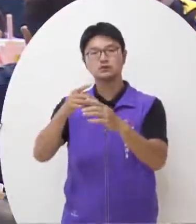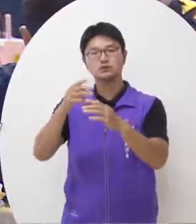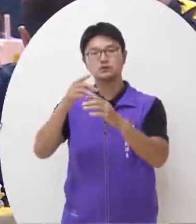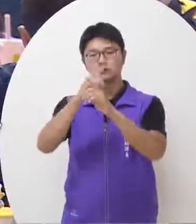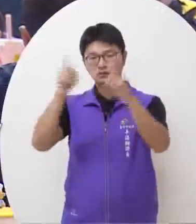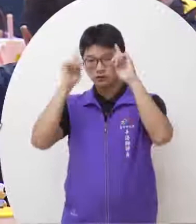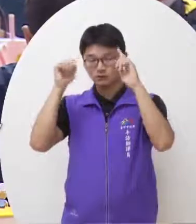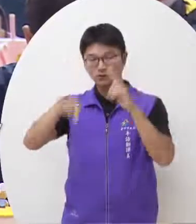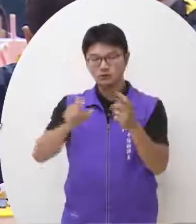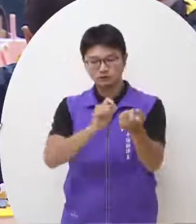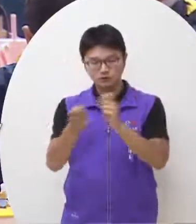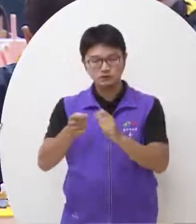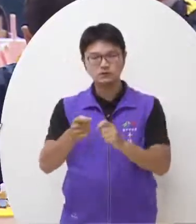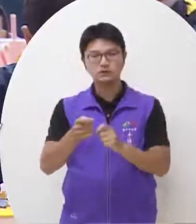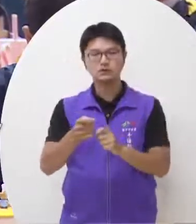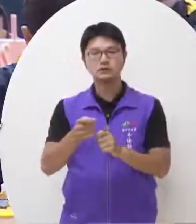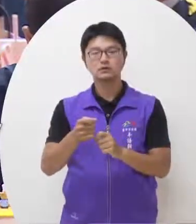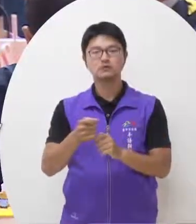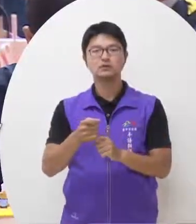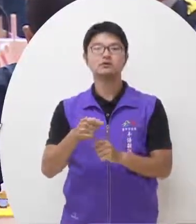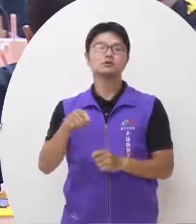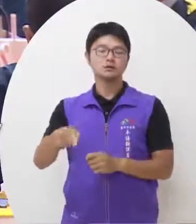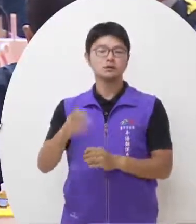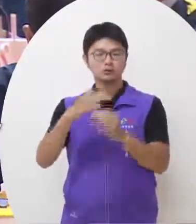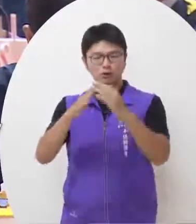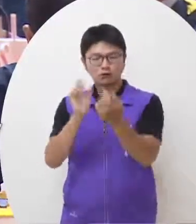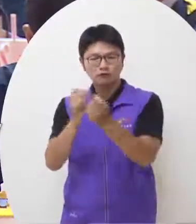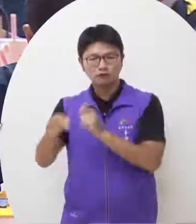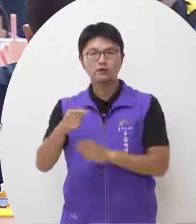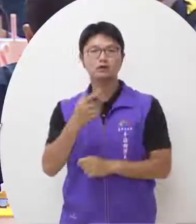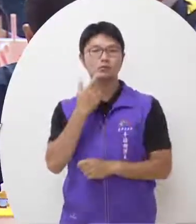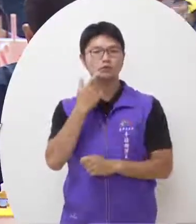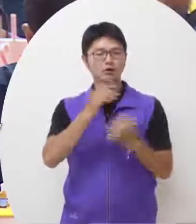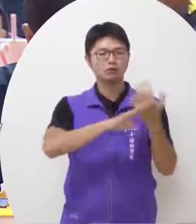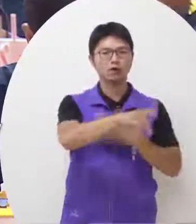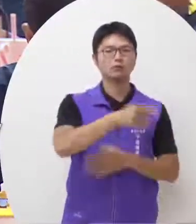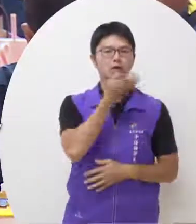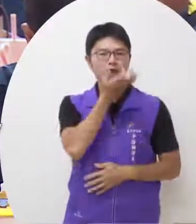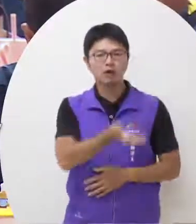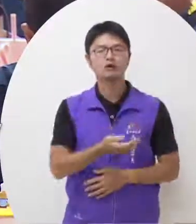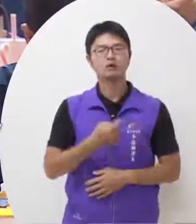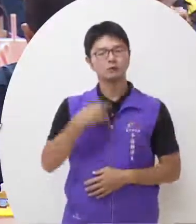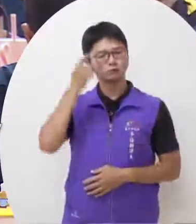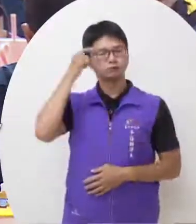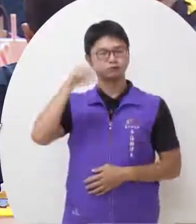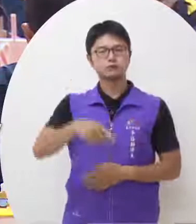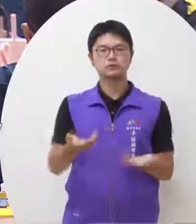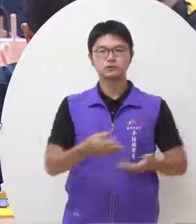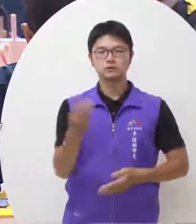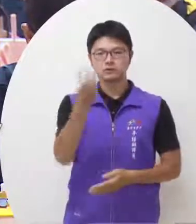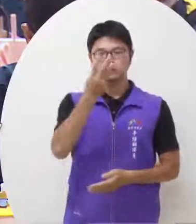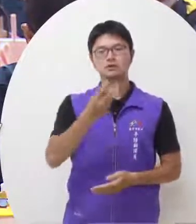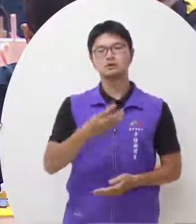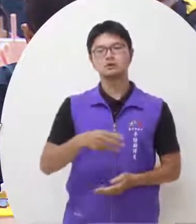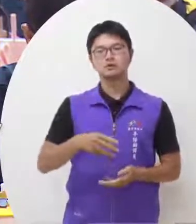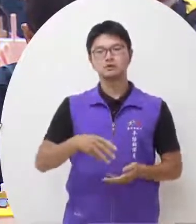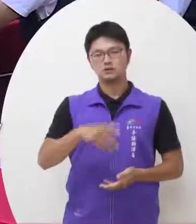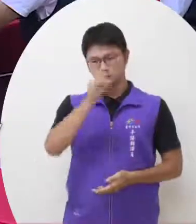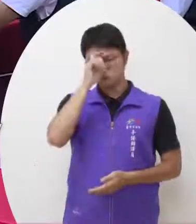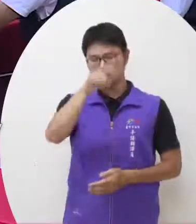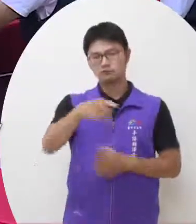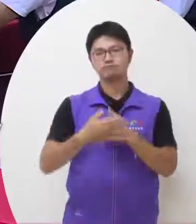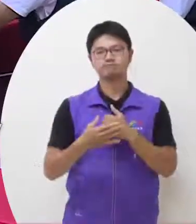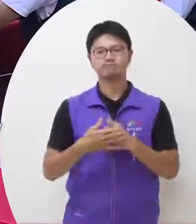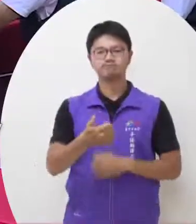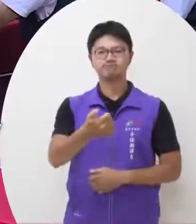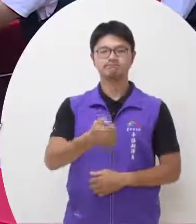丑丑的，好，就整体的一个规划，我拜托以上三项哈，这是逢甲里廖婉清在这里拜托的哈，谢谢。 好，